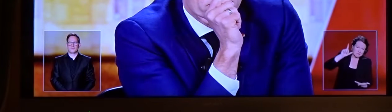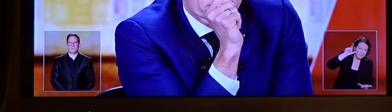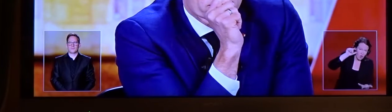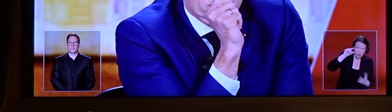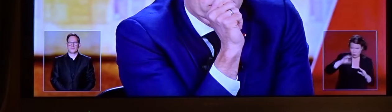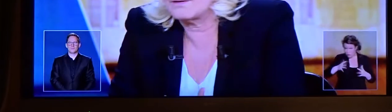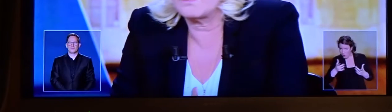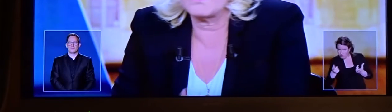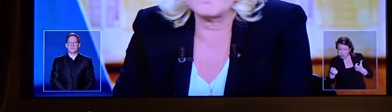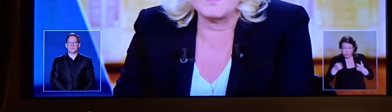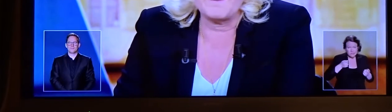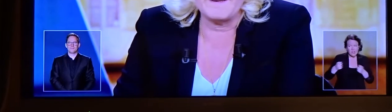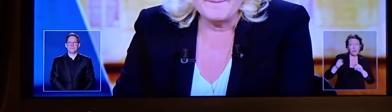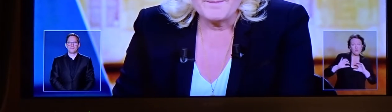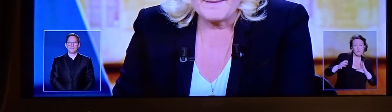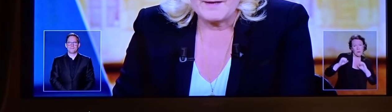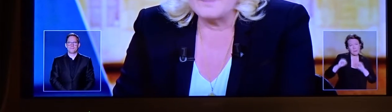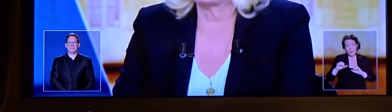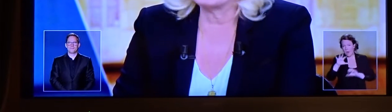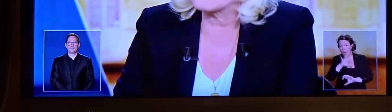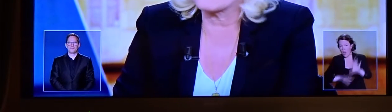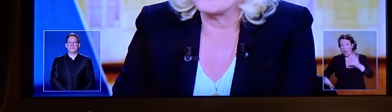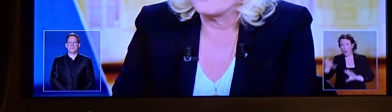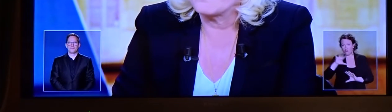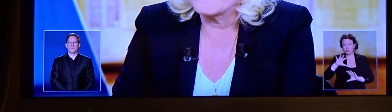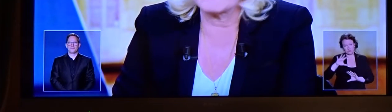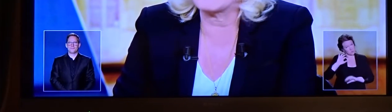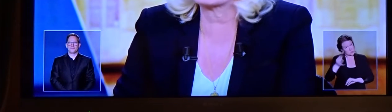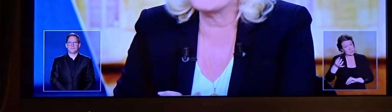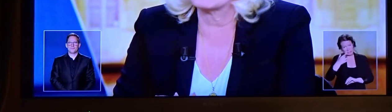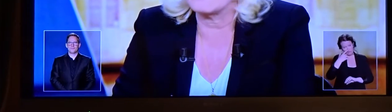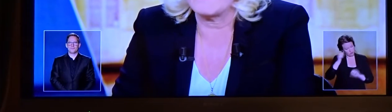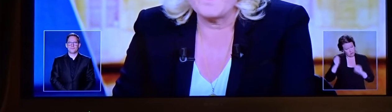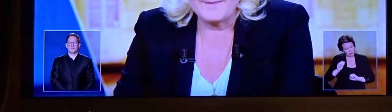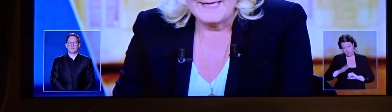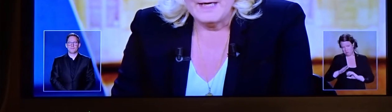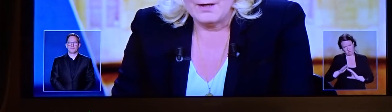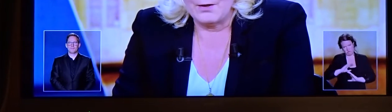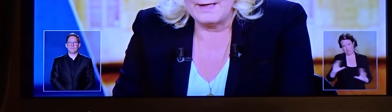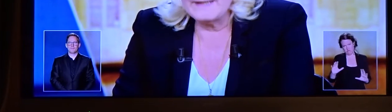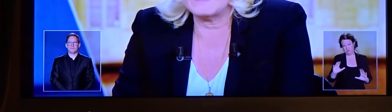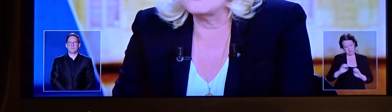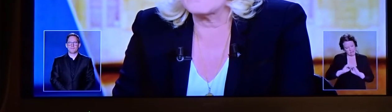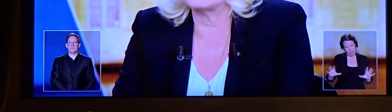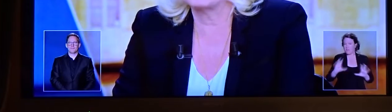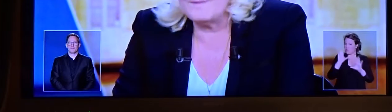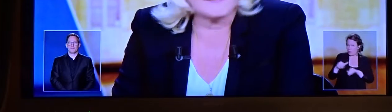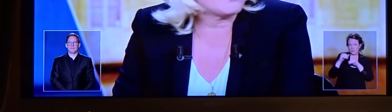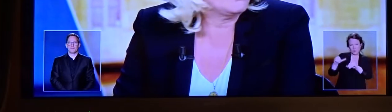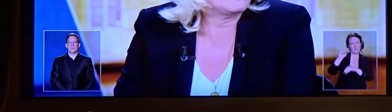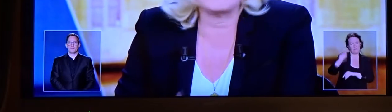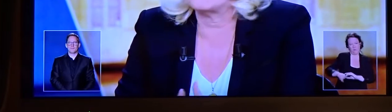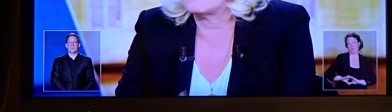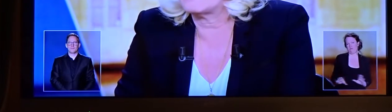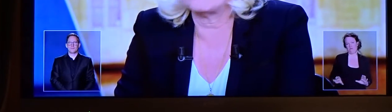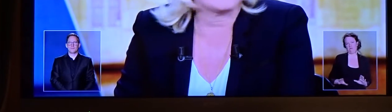moyens, les voies de la paix, méritent d'être soutenus. C'est extrêmement clair. L'aide à l'Ukraine, oui bien